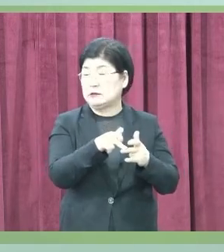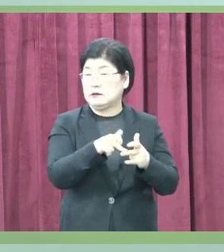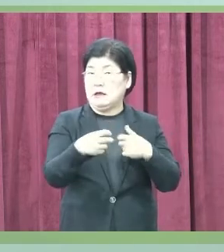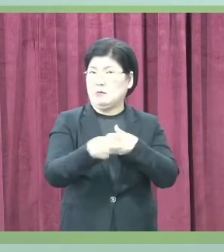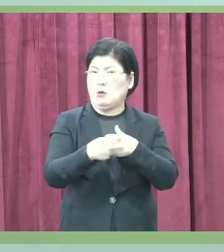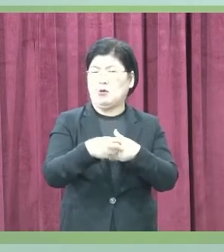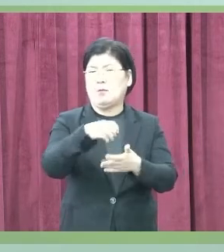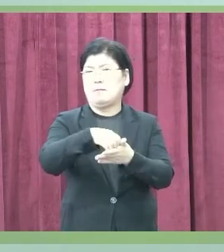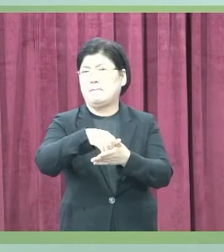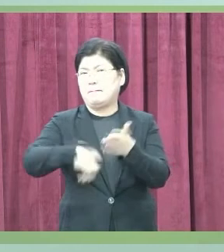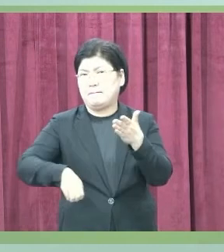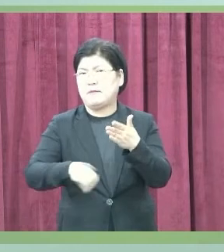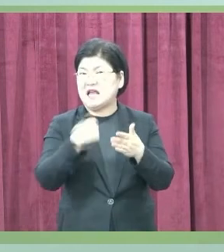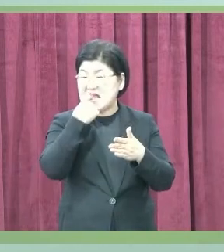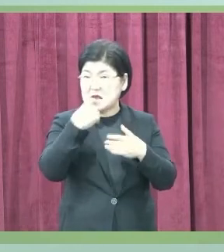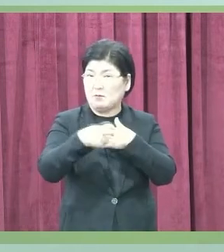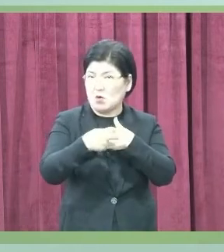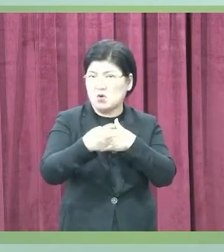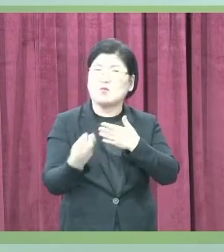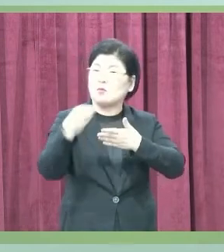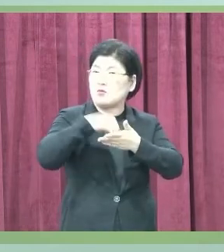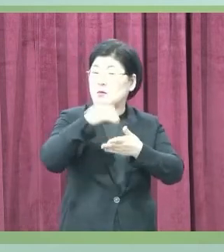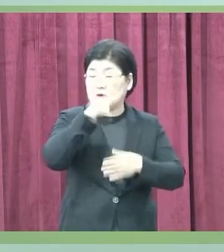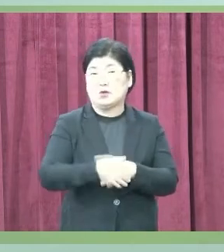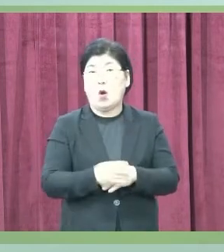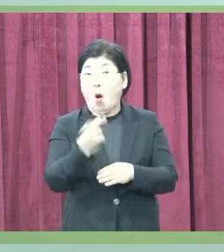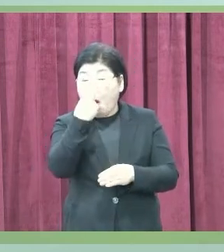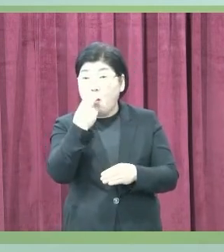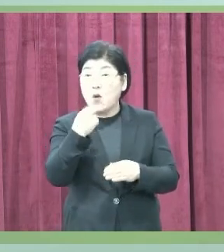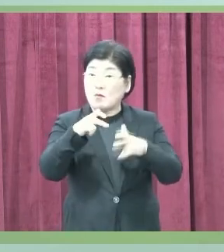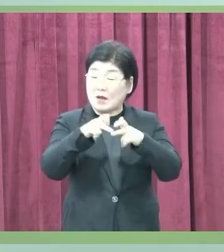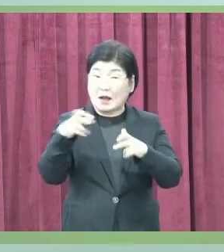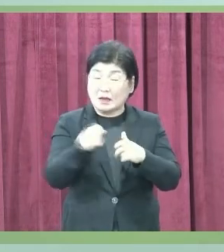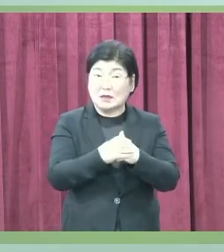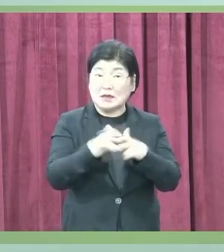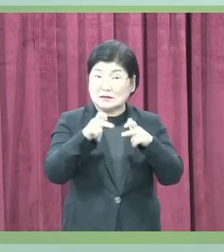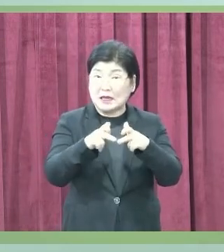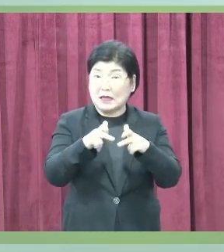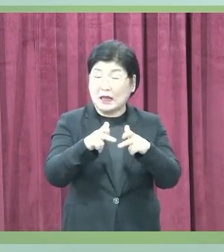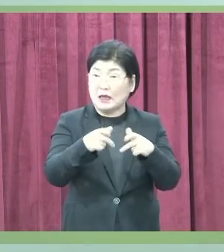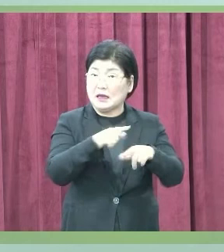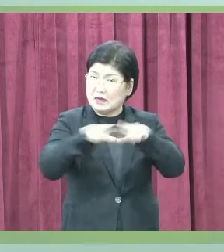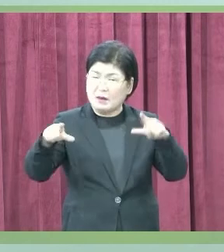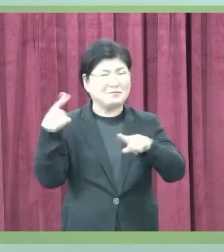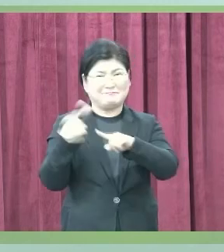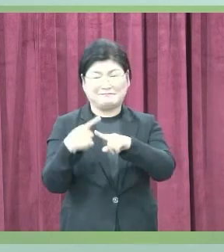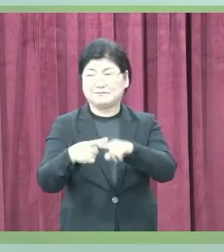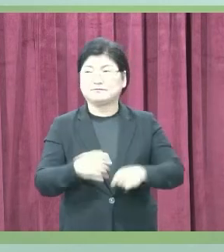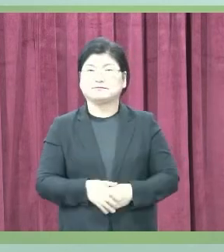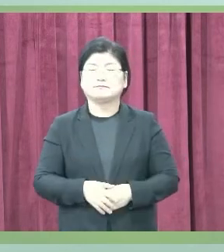병원이 빠지고 치과의원이 들어갔습니다. 호흡기 장애는 전체 장애 유형하고 똑같고요.